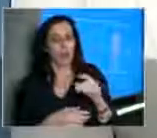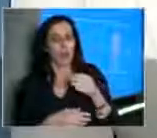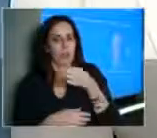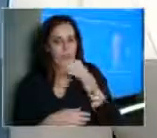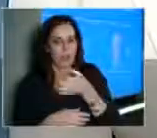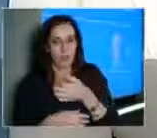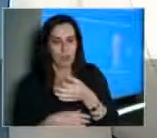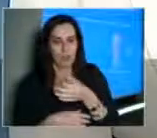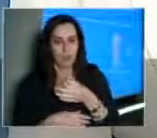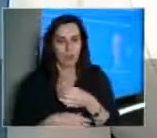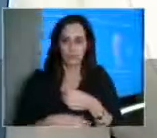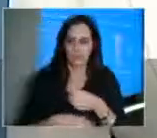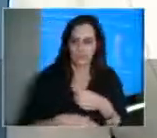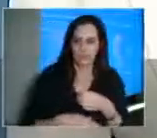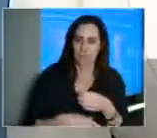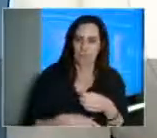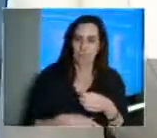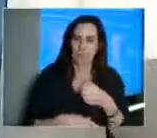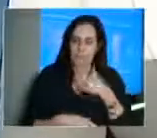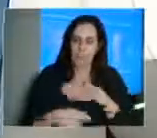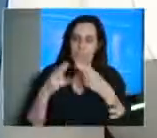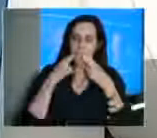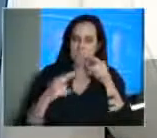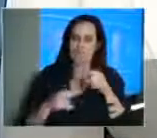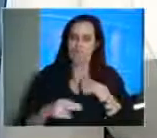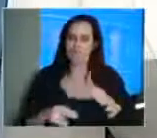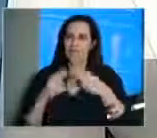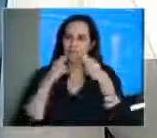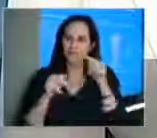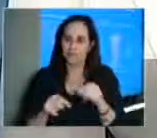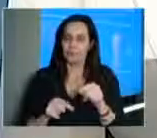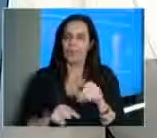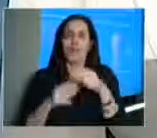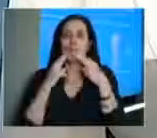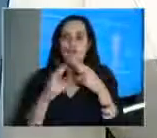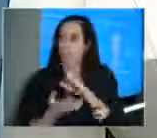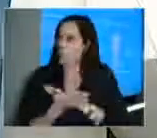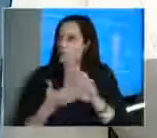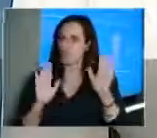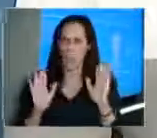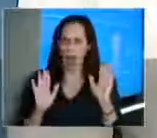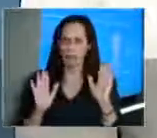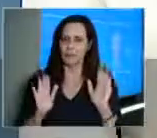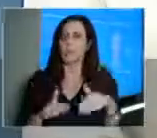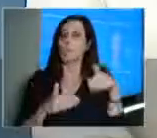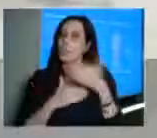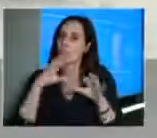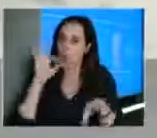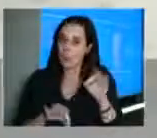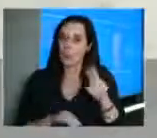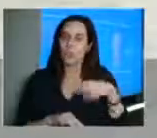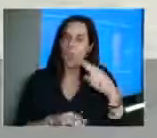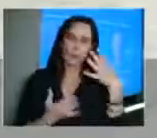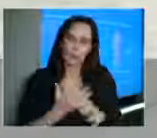לעניין את עצמך. אז רגע, אני רוצה לענות לך. התשובה היא פשוטה. בסוף הבחירות האלה